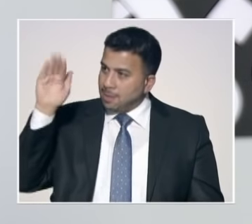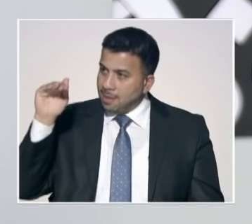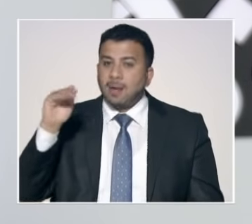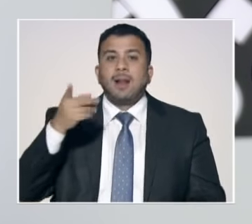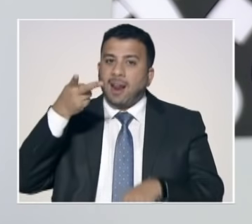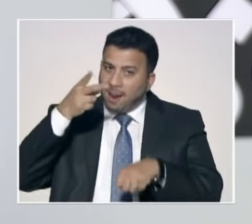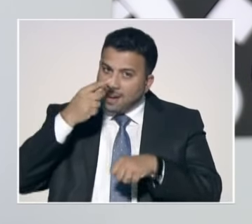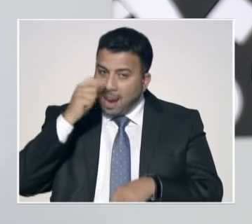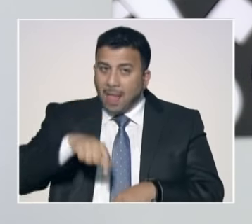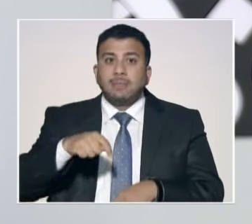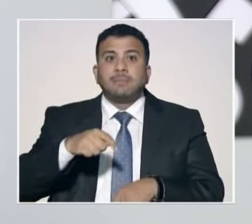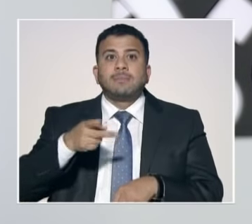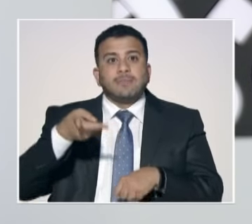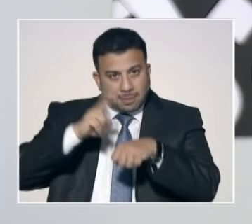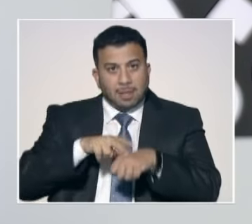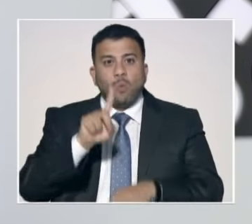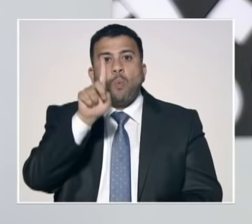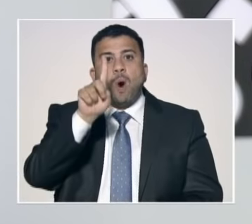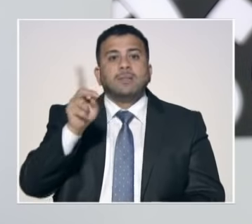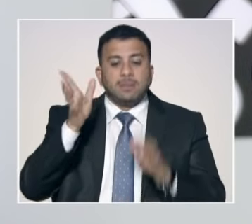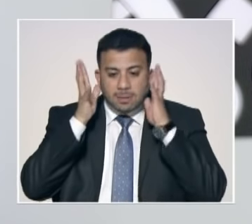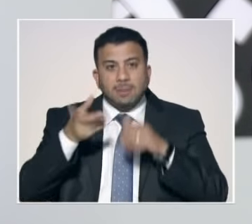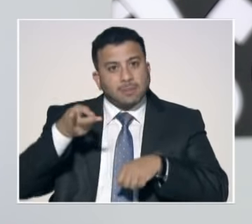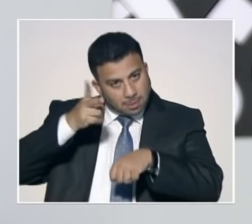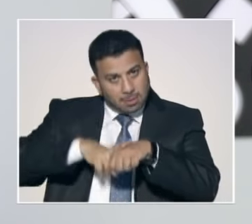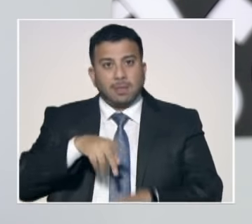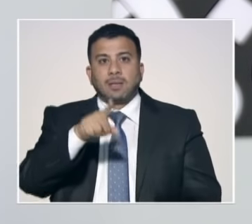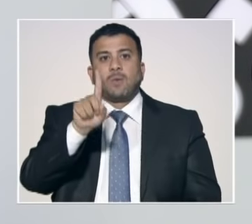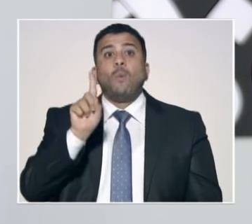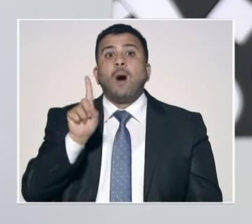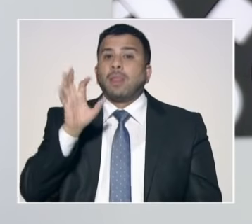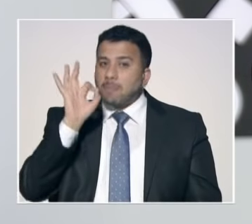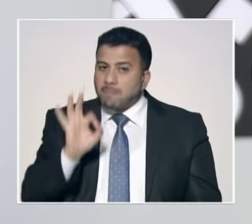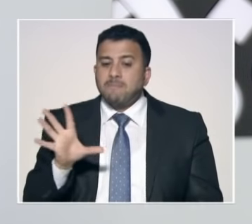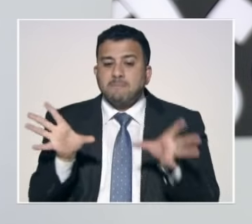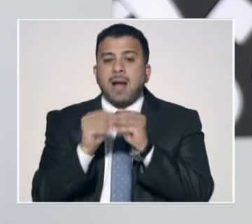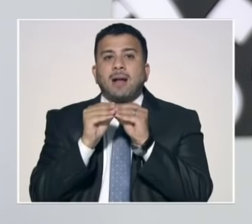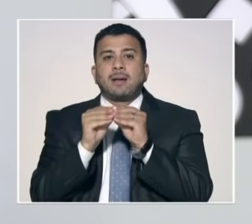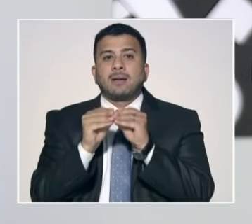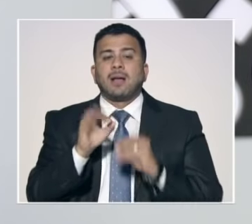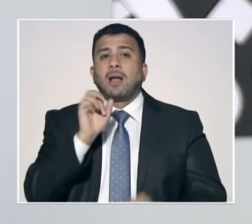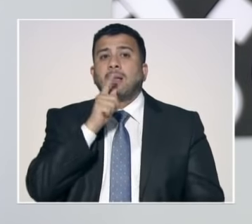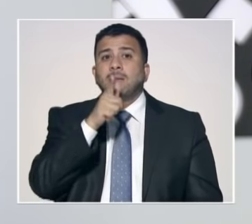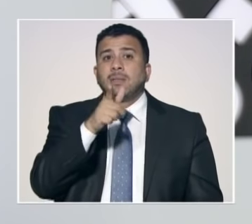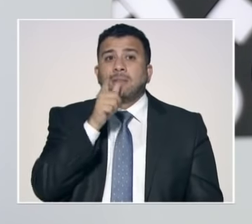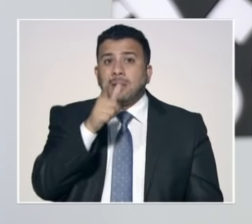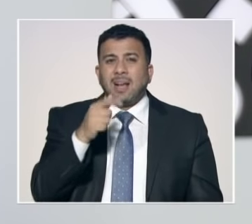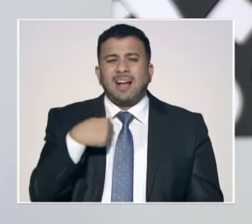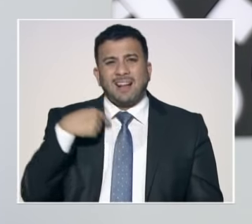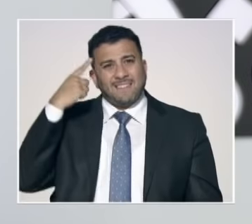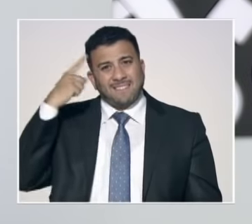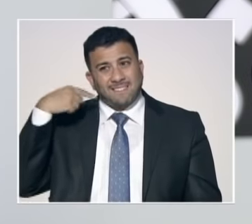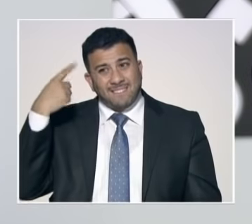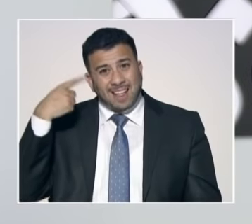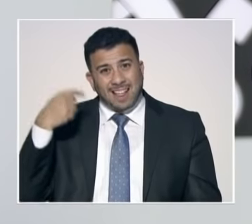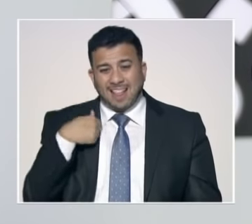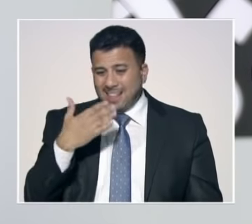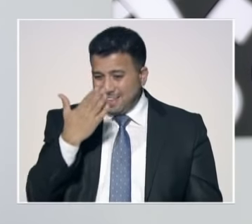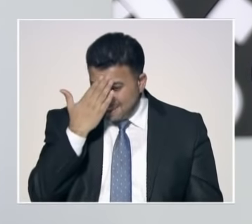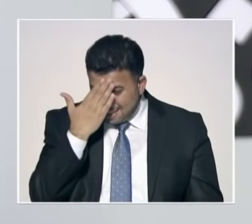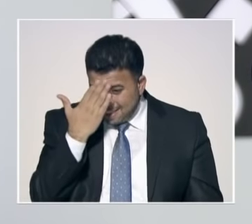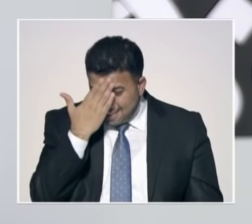ما يمكن أبدا لمصلي أن يتركه ويجبره بسجود السهو، بل لا بد أن